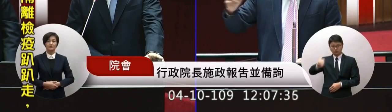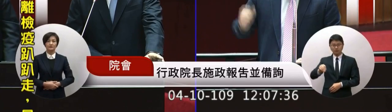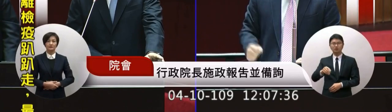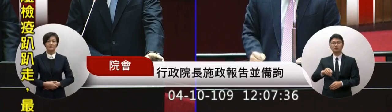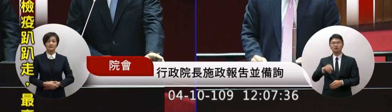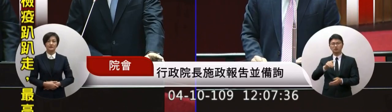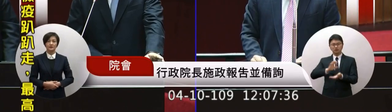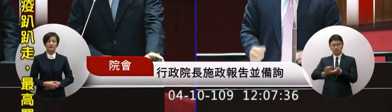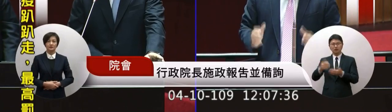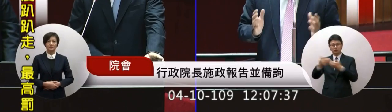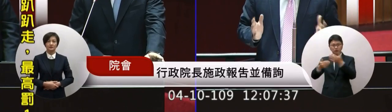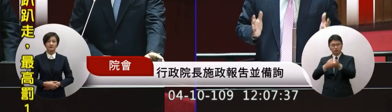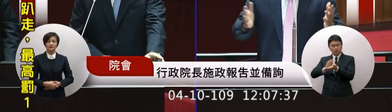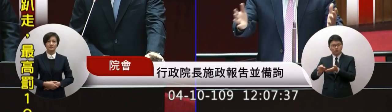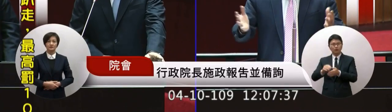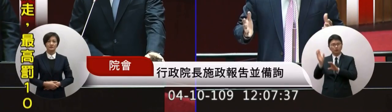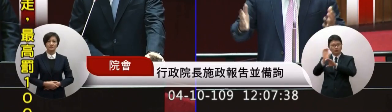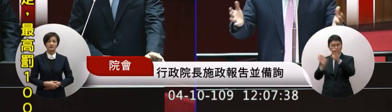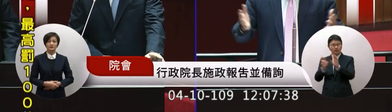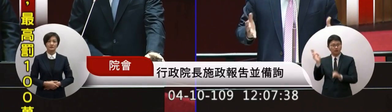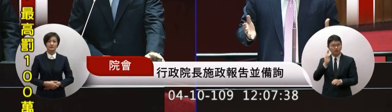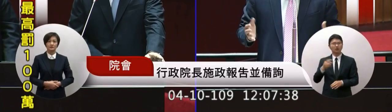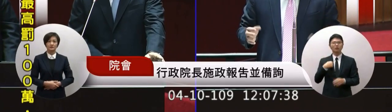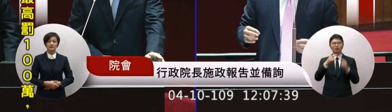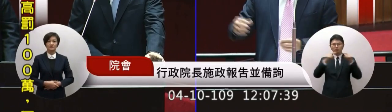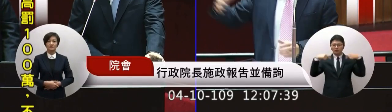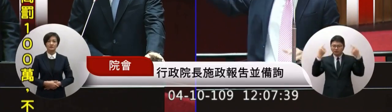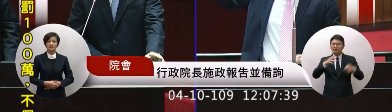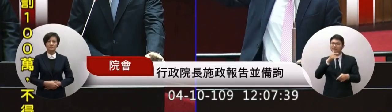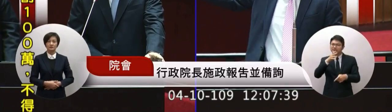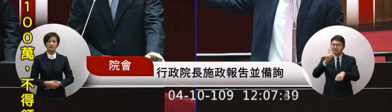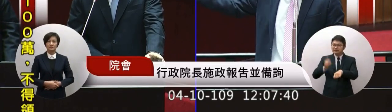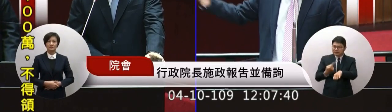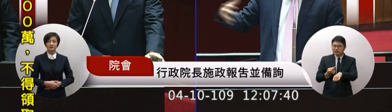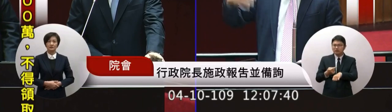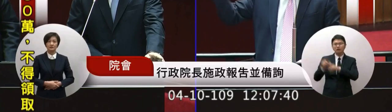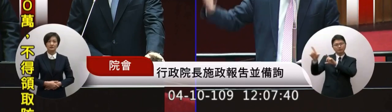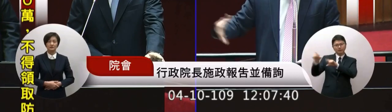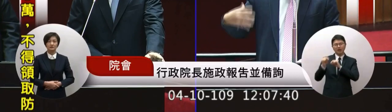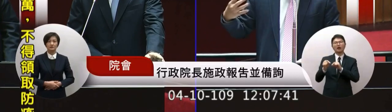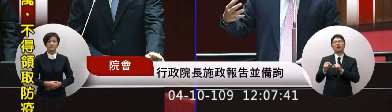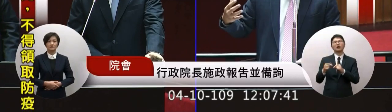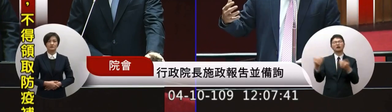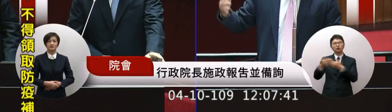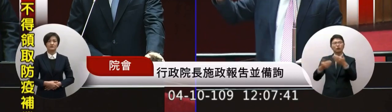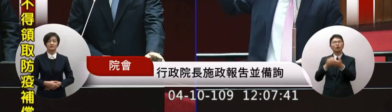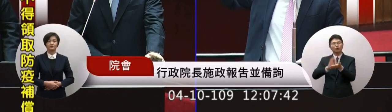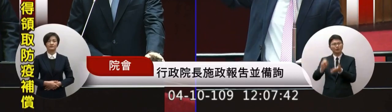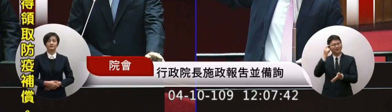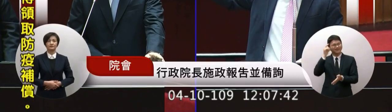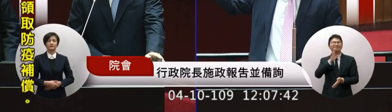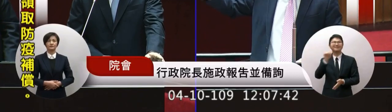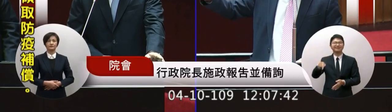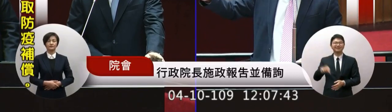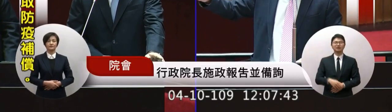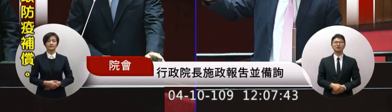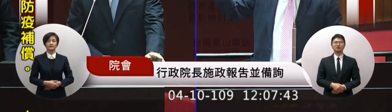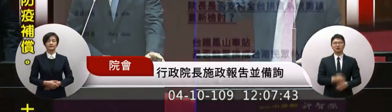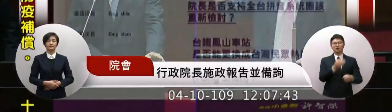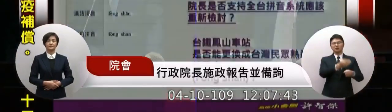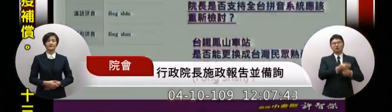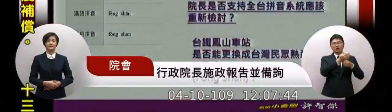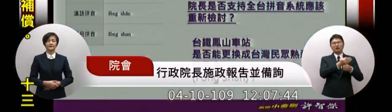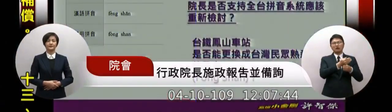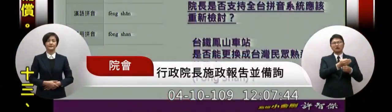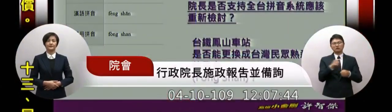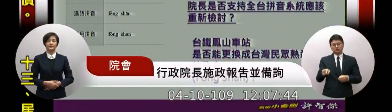叫通用拼音，等于咱平常时咧安那讲诶，吼，安那就叫咱安那讲诶较通用啦。好，那现在到了马英九时代呢，又把